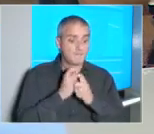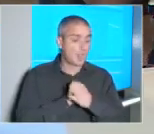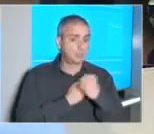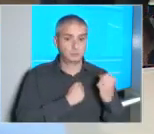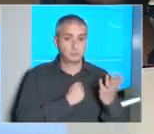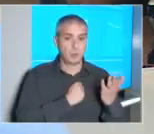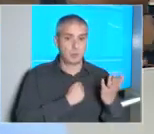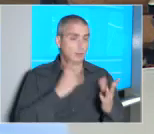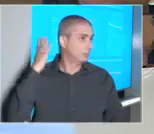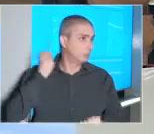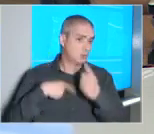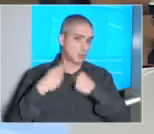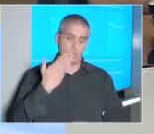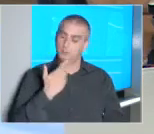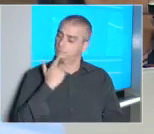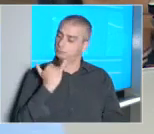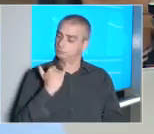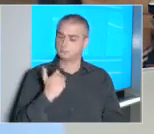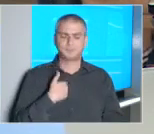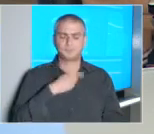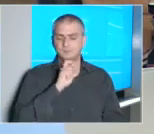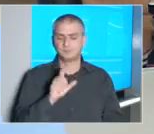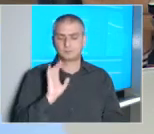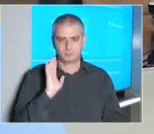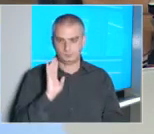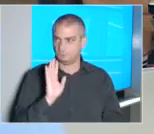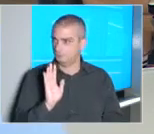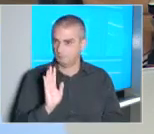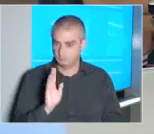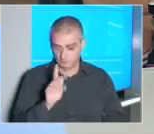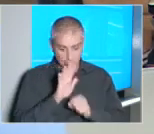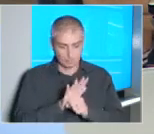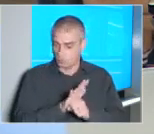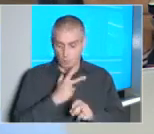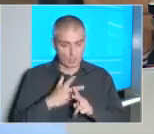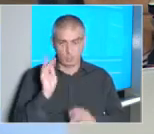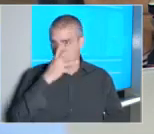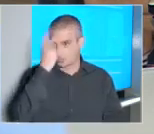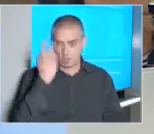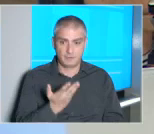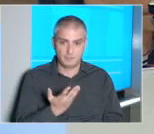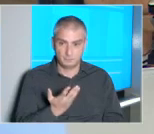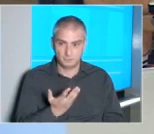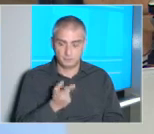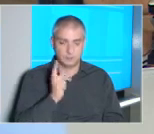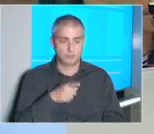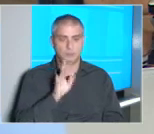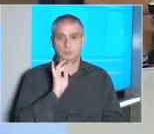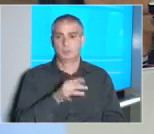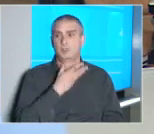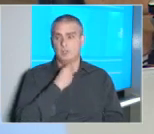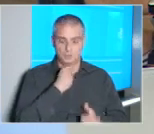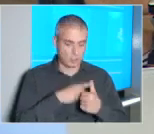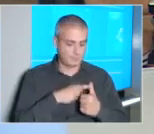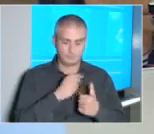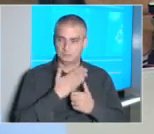השמאל לדורותיהם. נכון, נכון. אני מאשים את הממשלה. תראה, אגב, קיפוח יש לא רק כלפי ערבים. יש כלפי אתיופים,